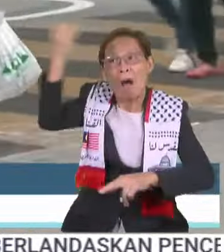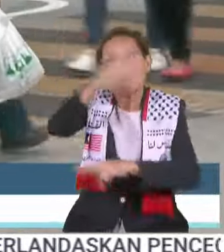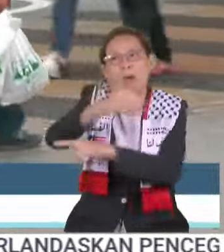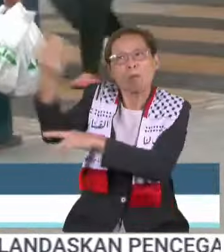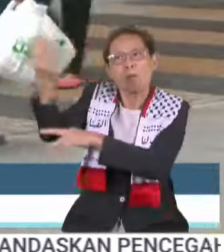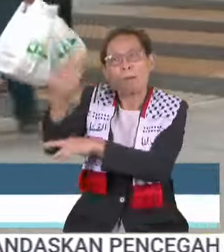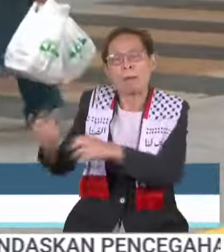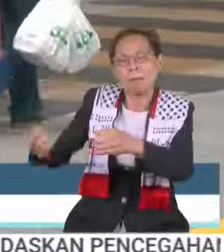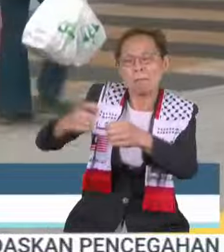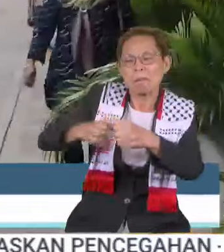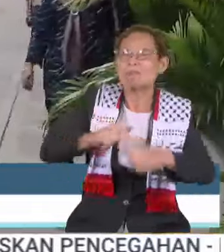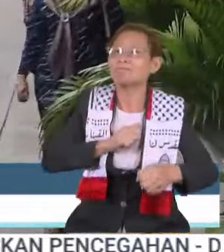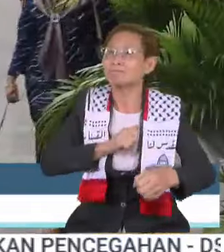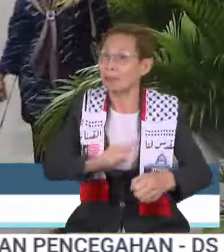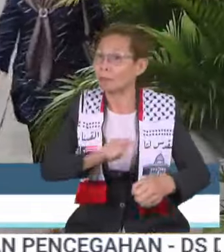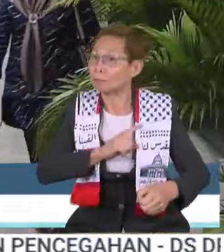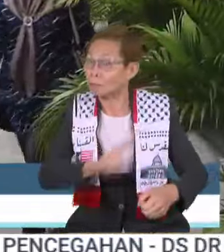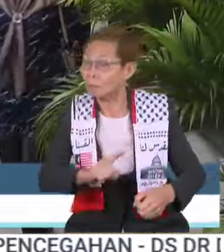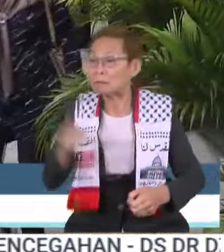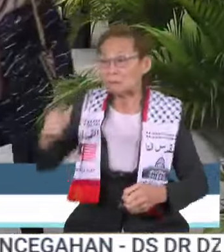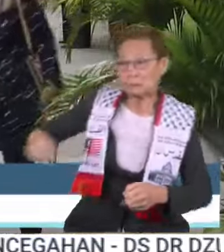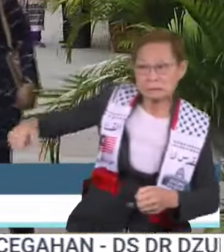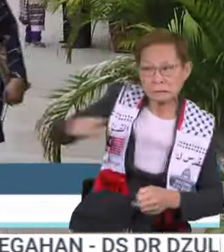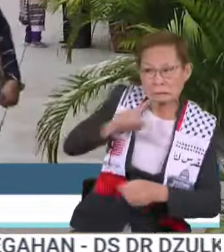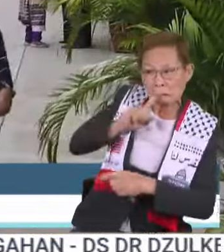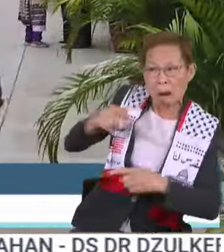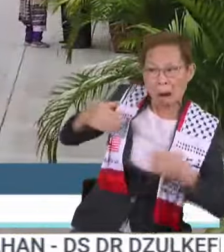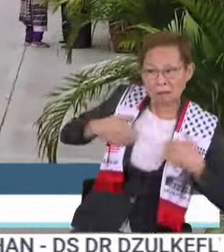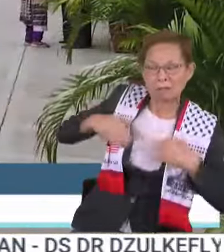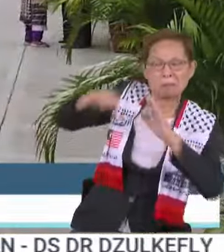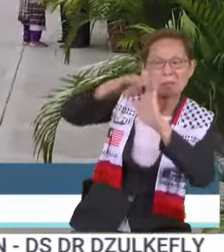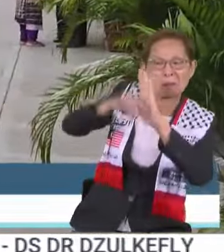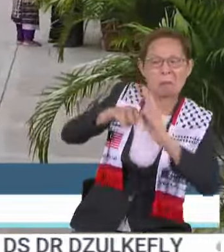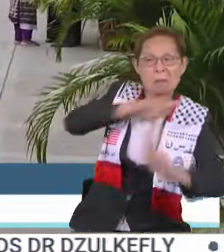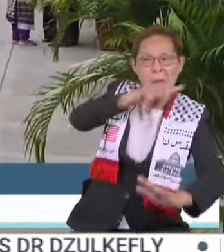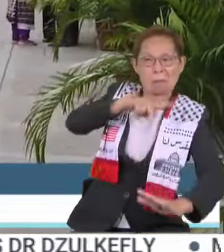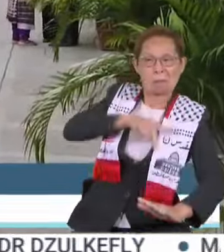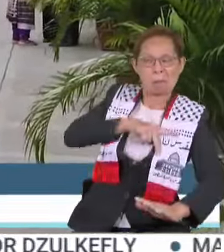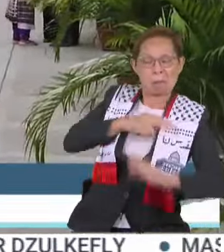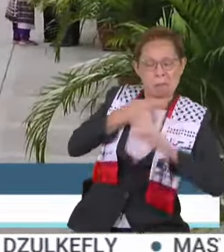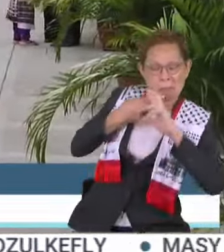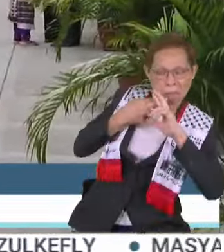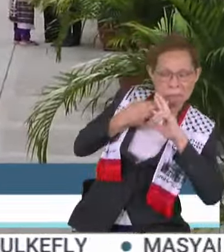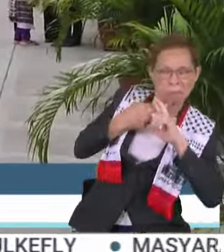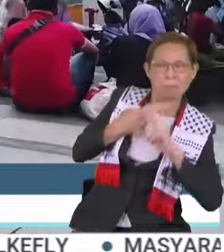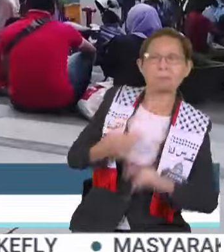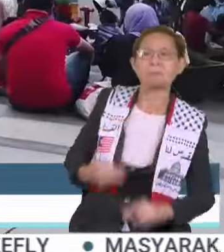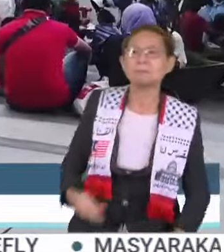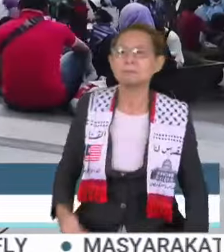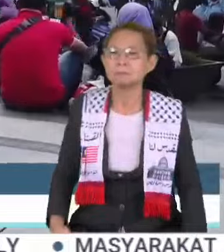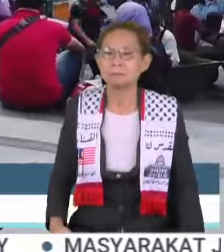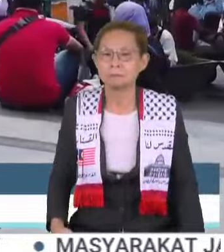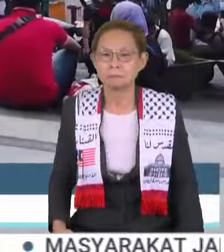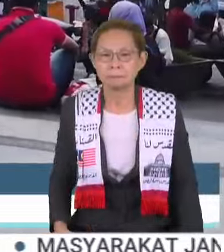hujah mengenai isu agama. Namun mereka sebenarnya mempunyai agenda peribadi yang tersembunyi.